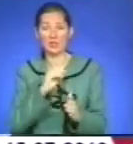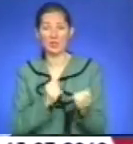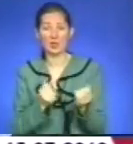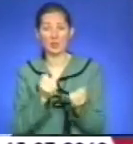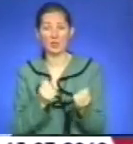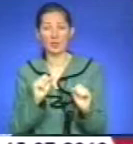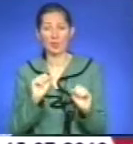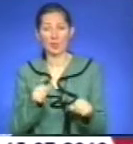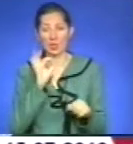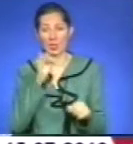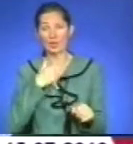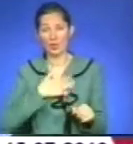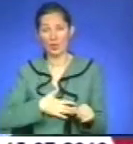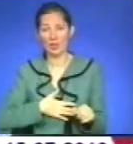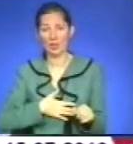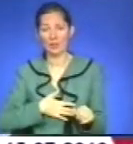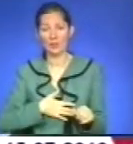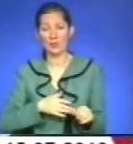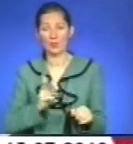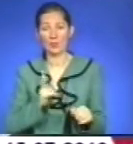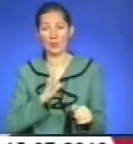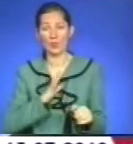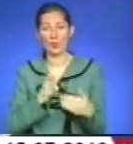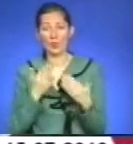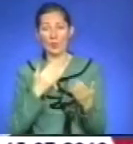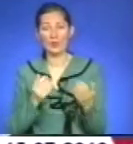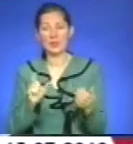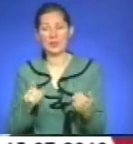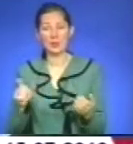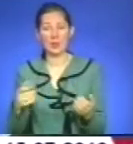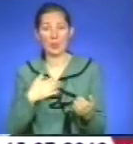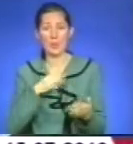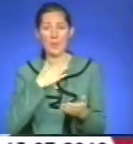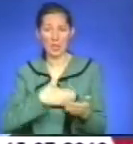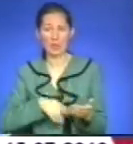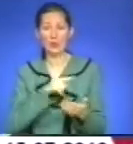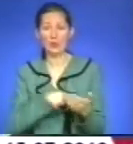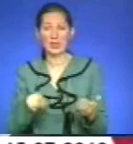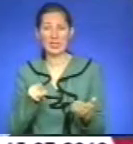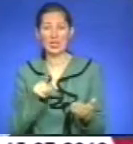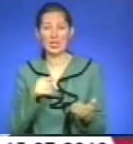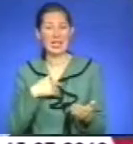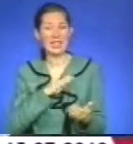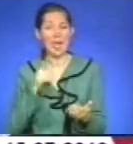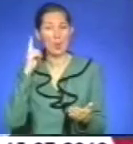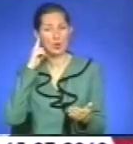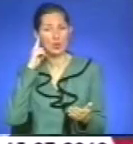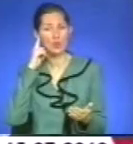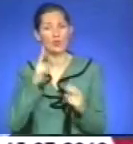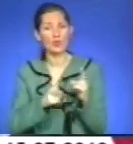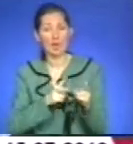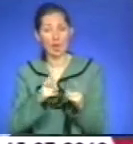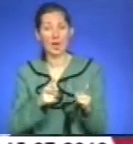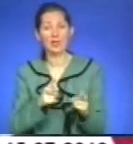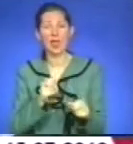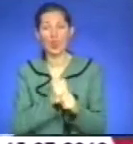що задовільняв, по якому він був. Поспілкувавшись з пасажирами, мені приємно відмітити те, що я не почув нарікань на роботу